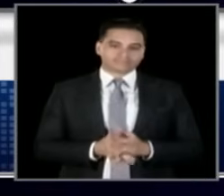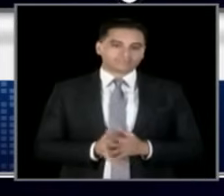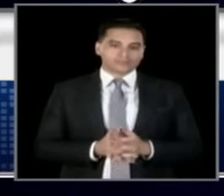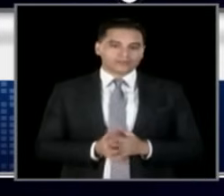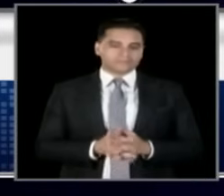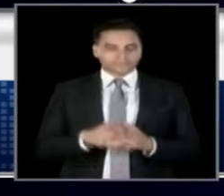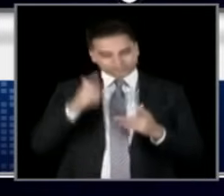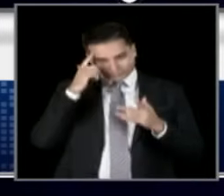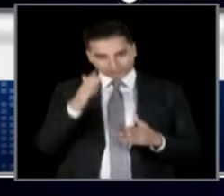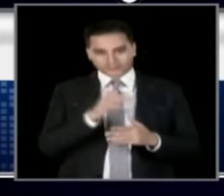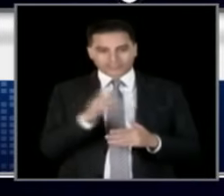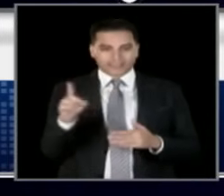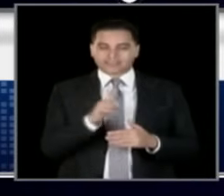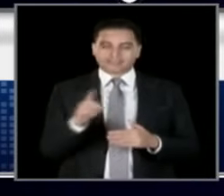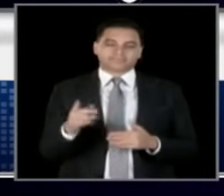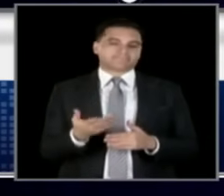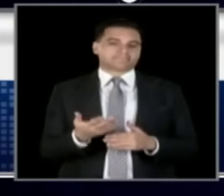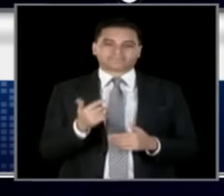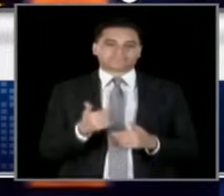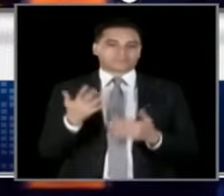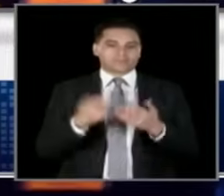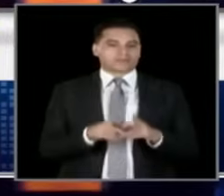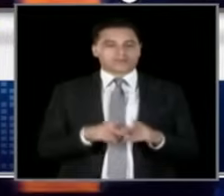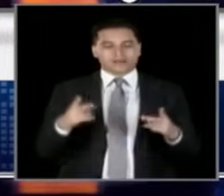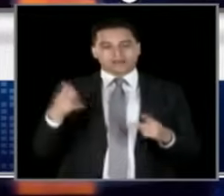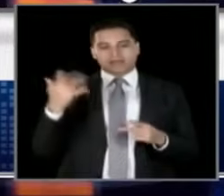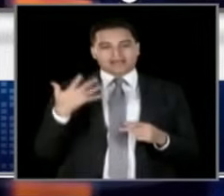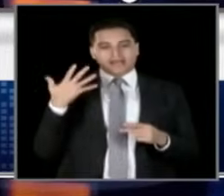خاطئة. عدم تركيز. نتيجة اتغيرت